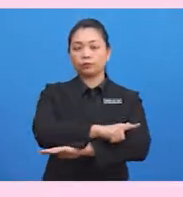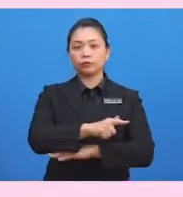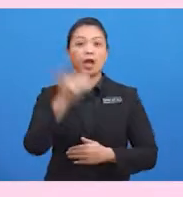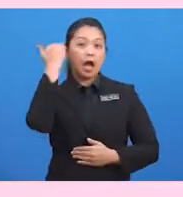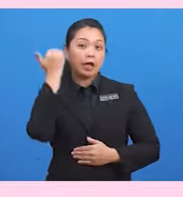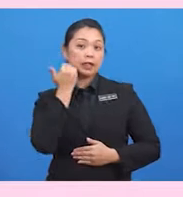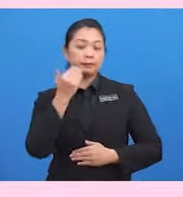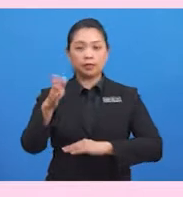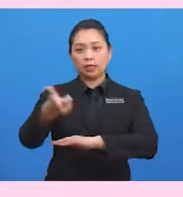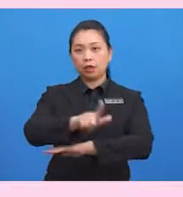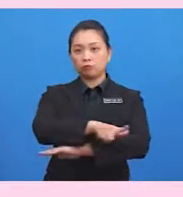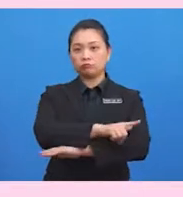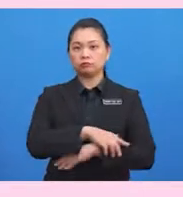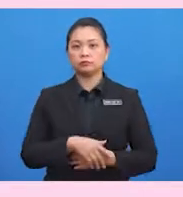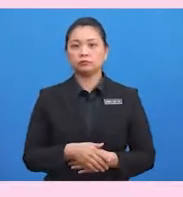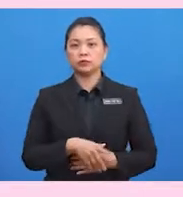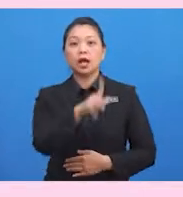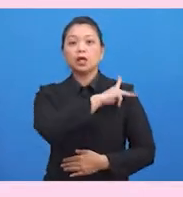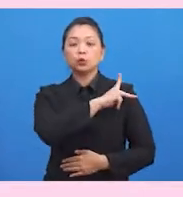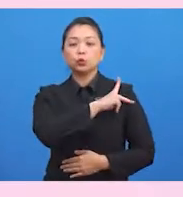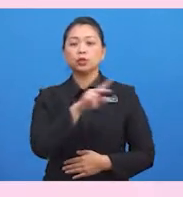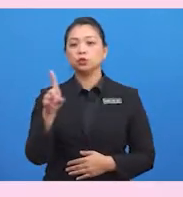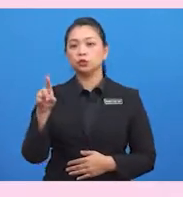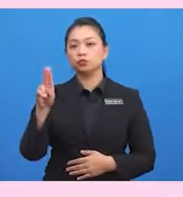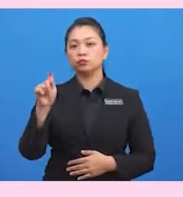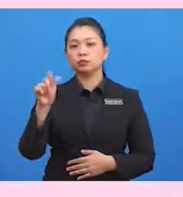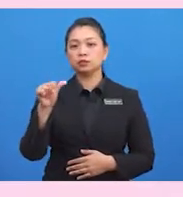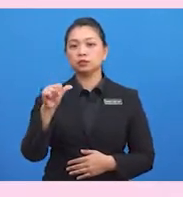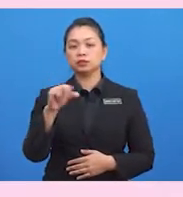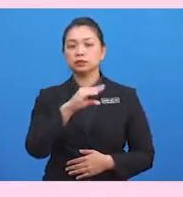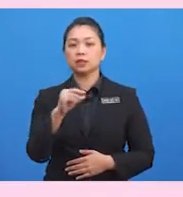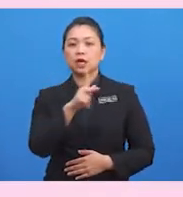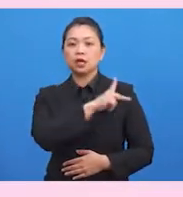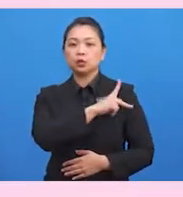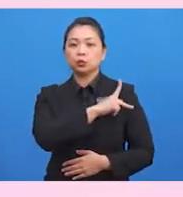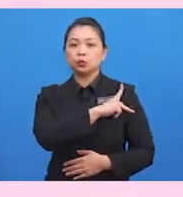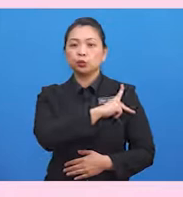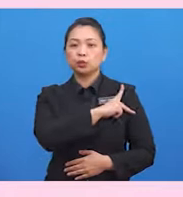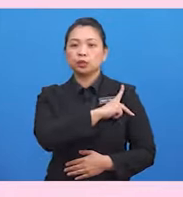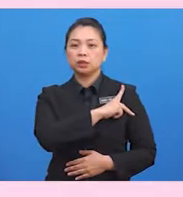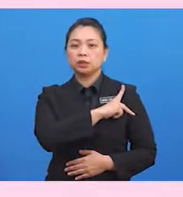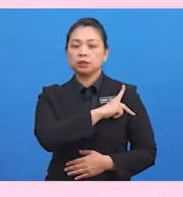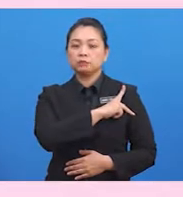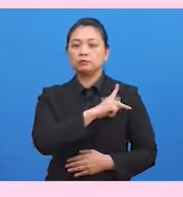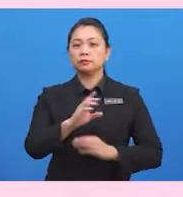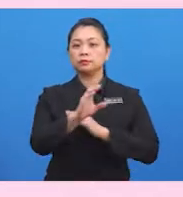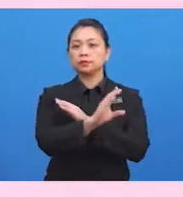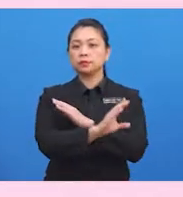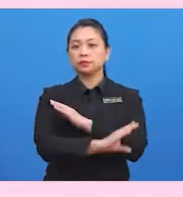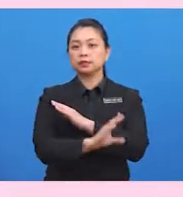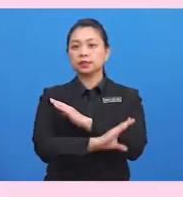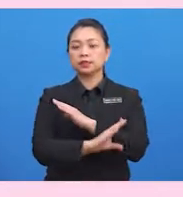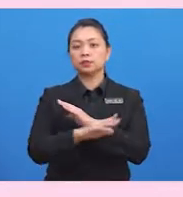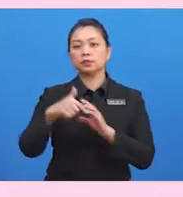selain itu Laksmana adalah ketua Duta dan ketua utusan ke negara dan kerajaan dua